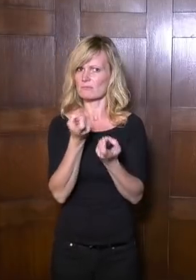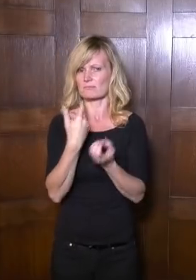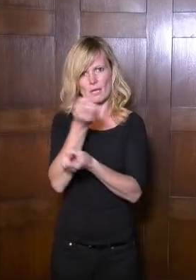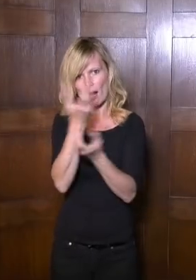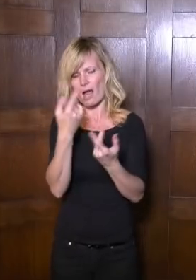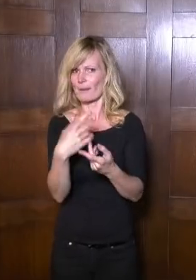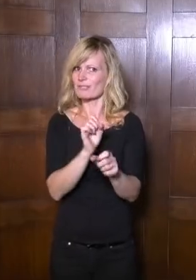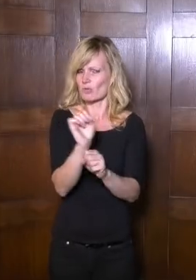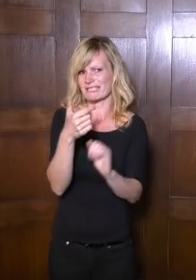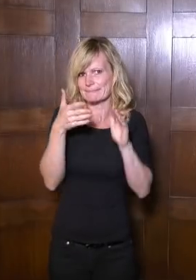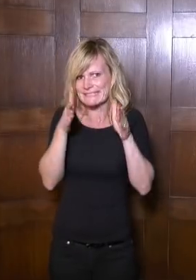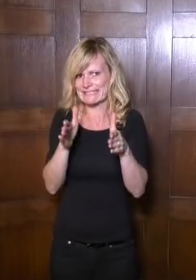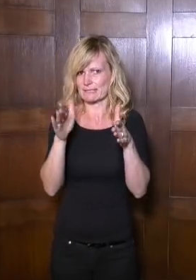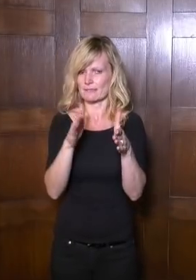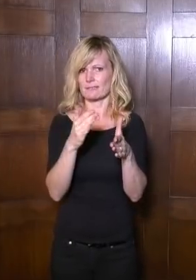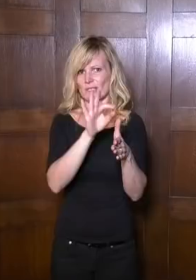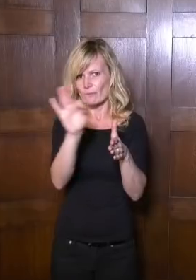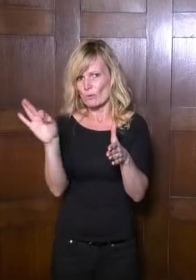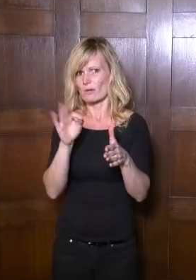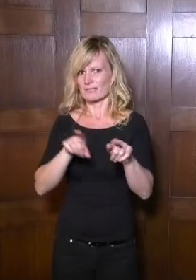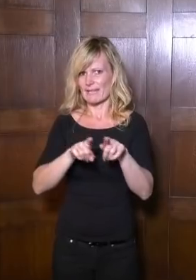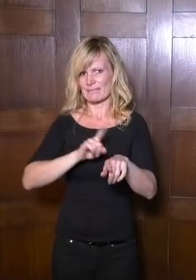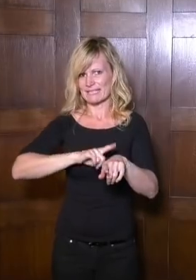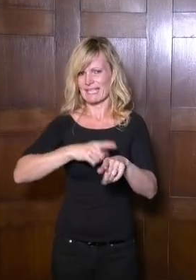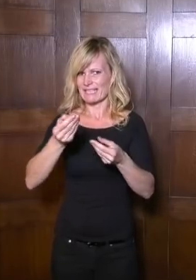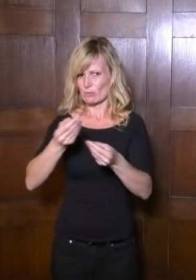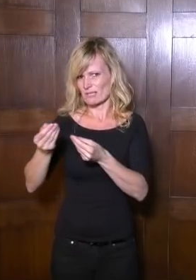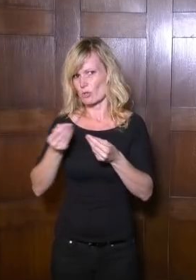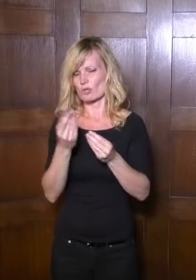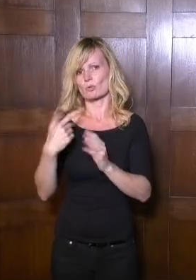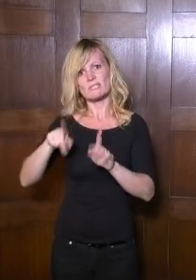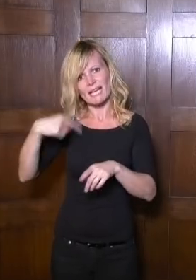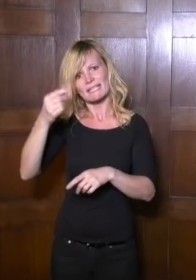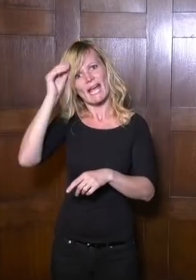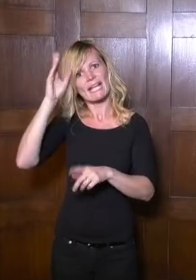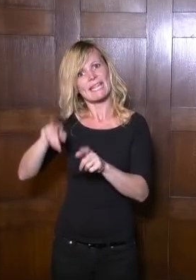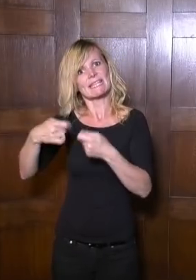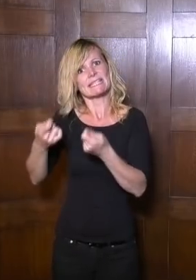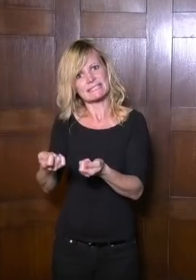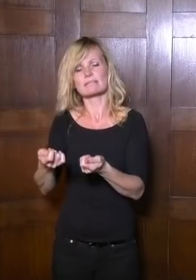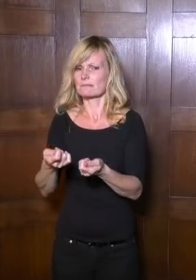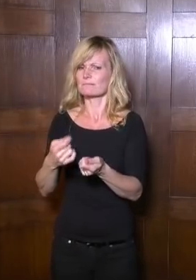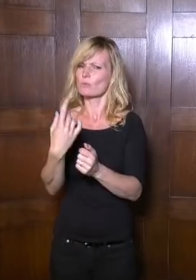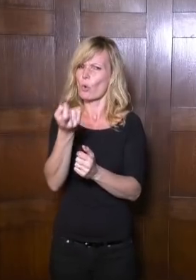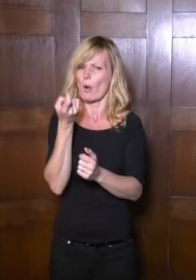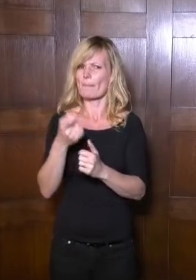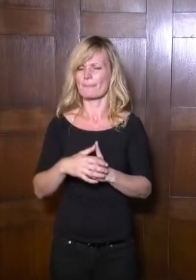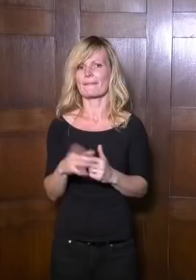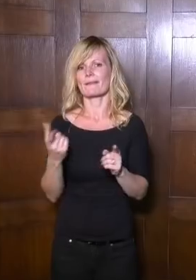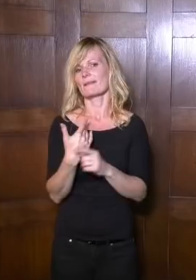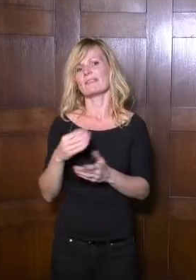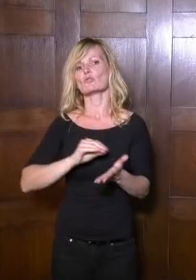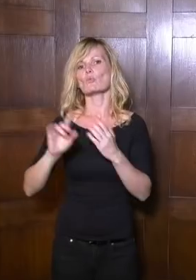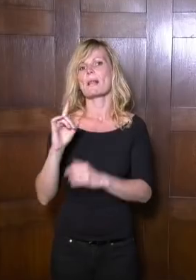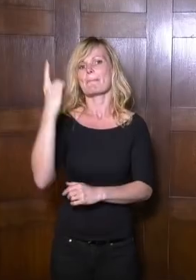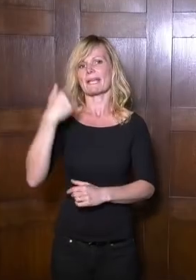dann tatsächlich auch die Zeit dann gegenseitig gönnen, uns auszutauschen. Und zu den Erkenntnissen kommen wir ja dann noch, ohne jetzt zu schulmeisterlich zu sein.